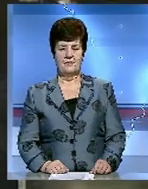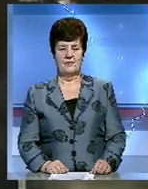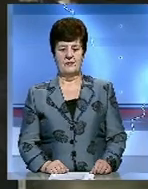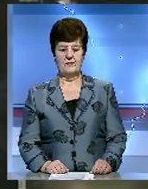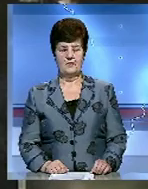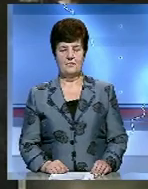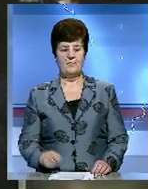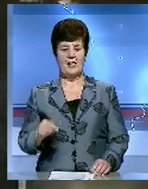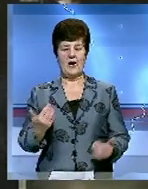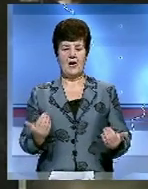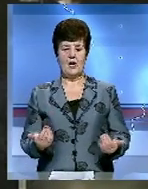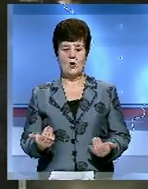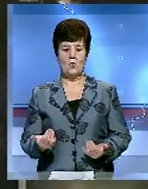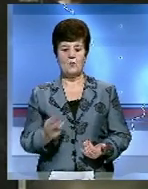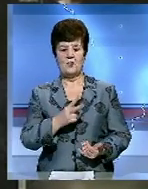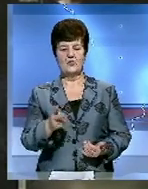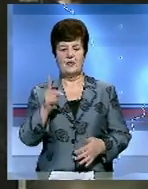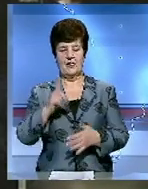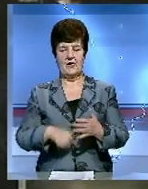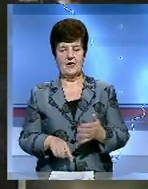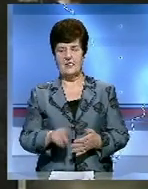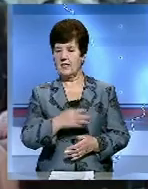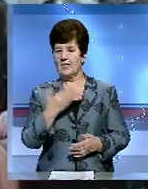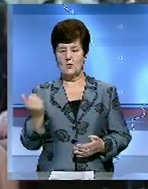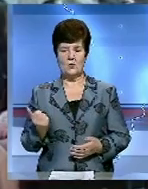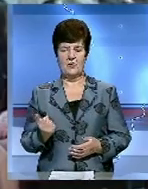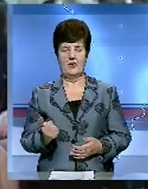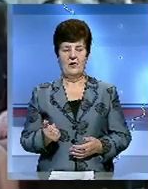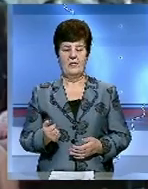Iar acum, cine crede că Alina nu este însărcinată?